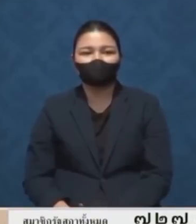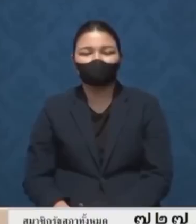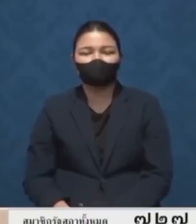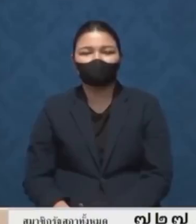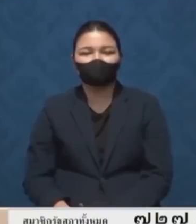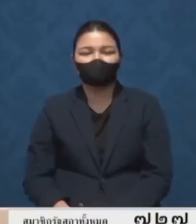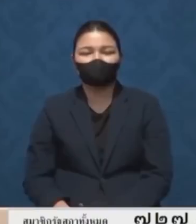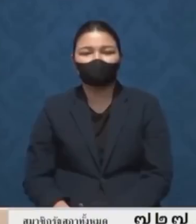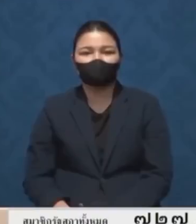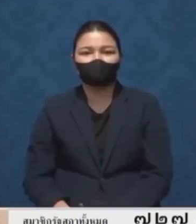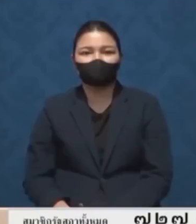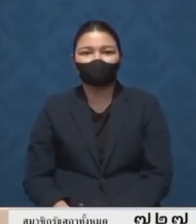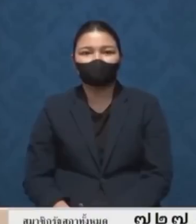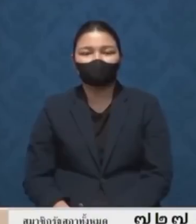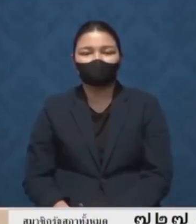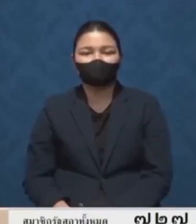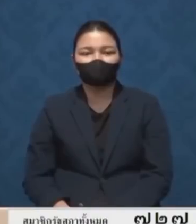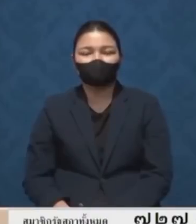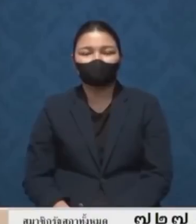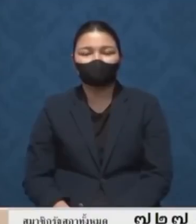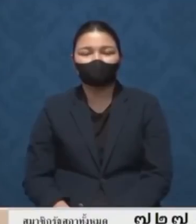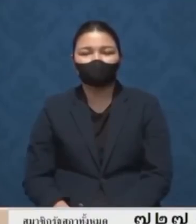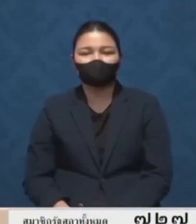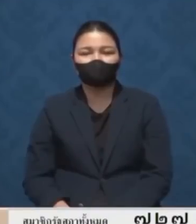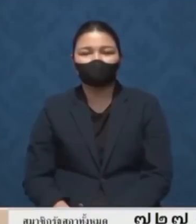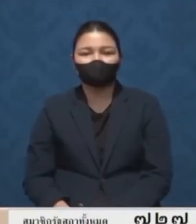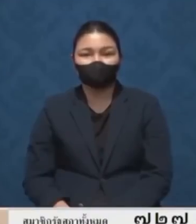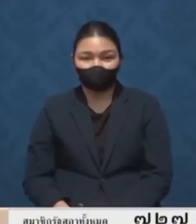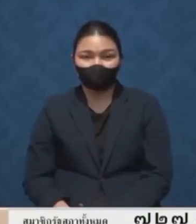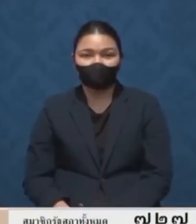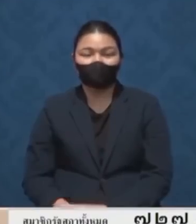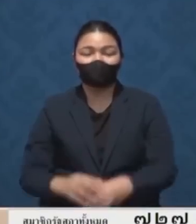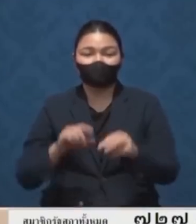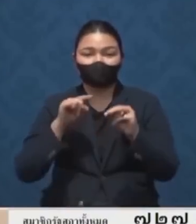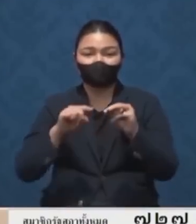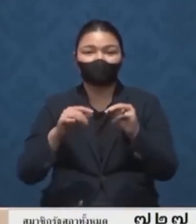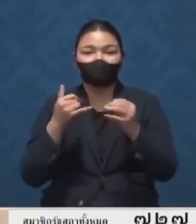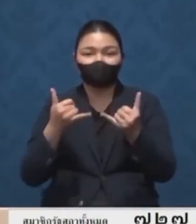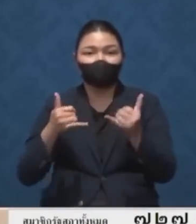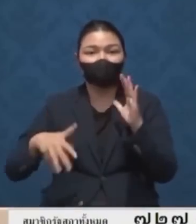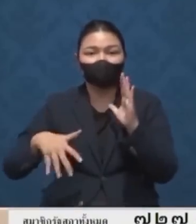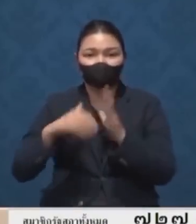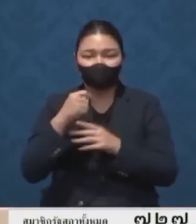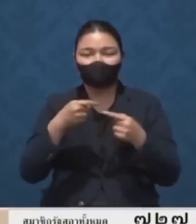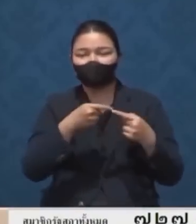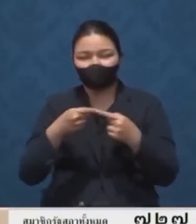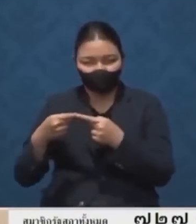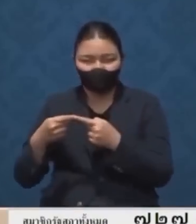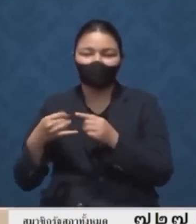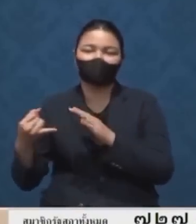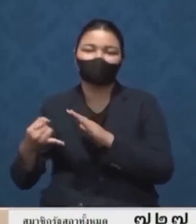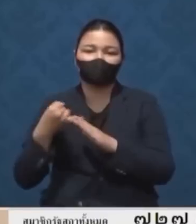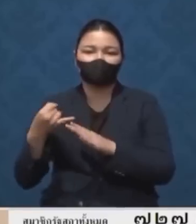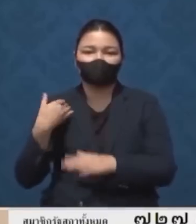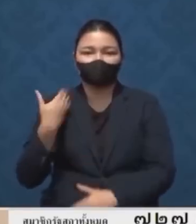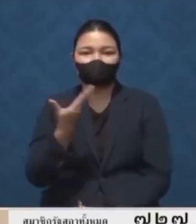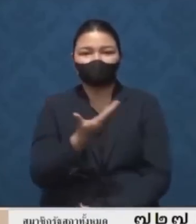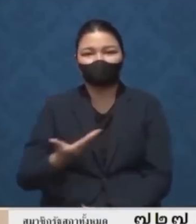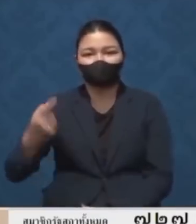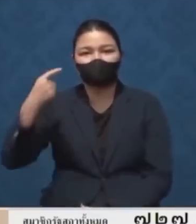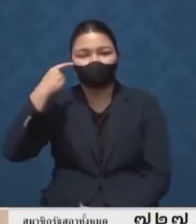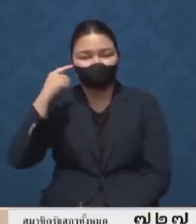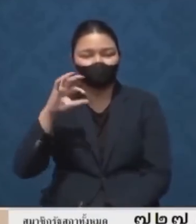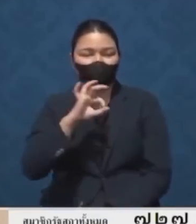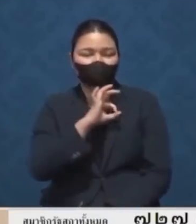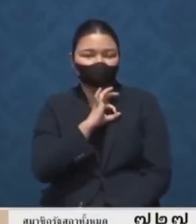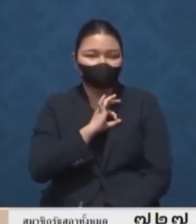ไม่ใช้เวลามากมายที่ทุกคนจะได้มีความรู้สึกภูมิใจนะครับที่เราได้มีส่วนที่ทาง